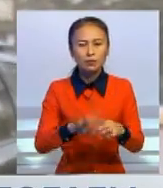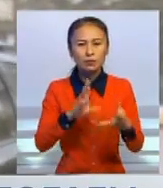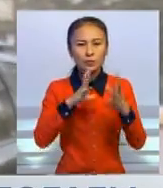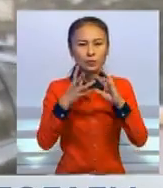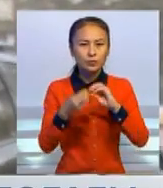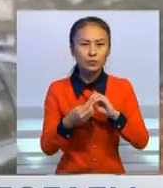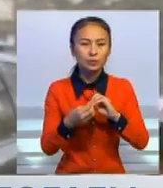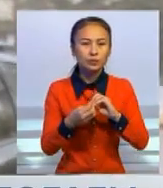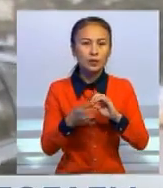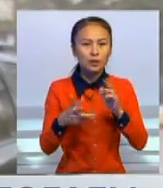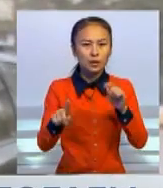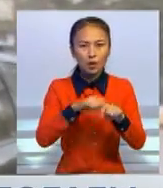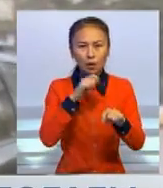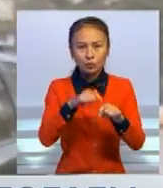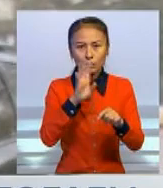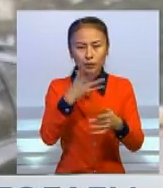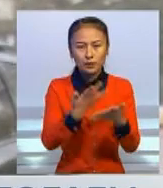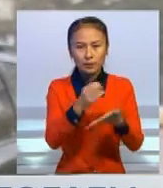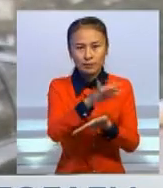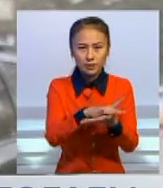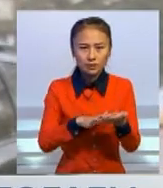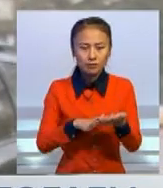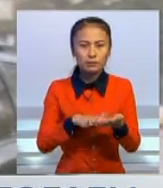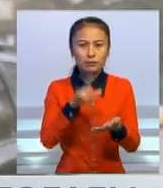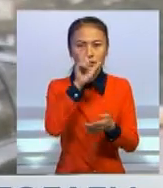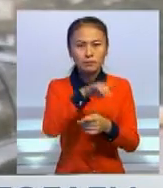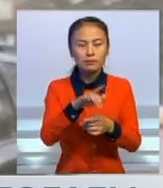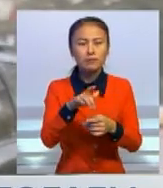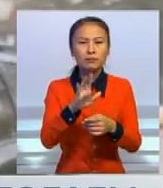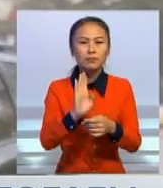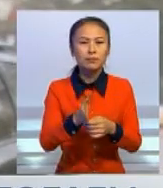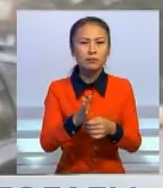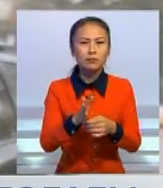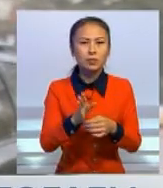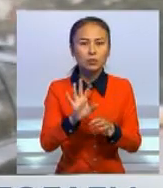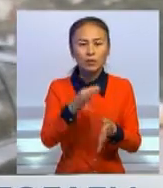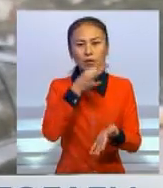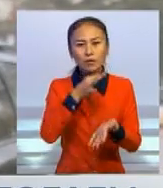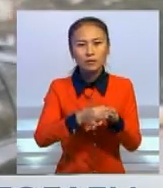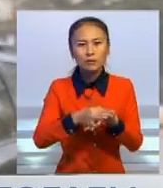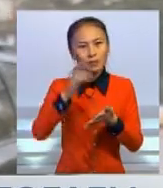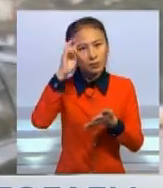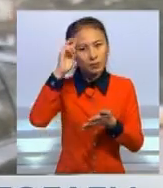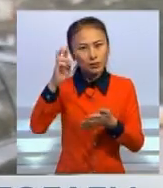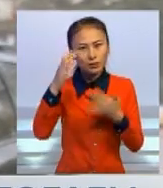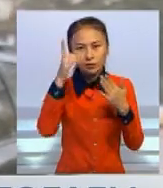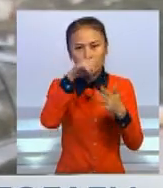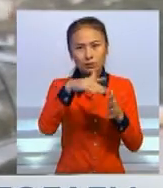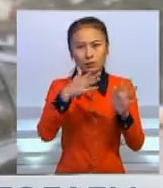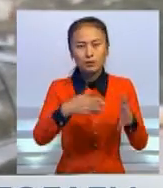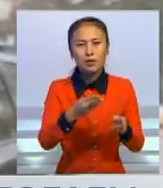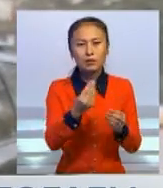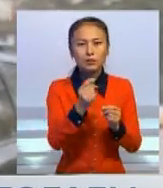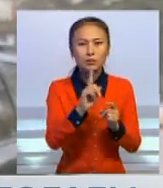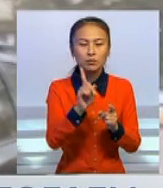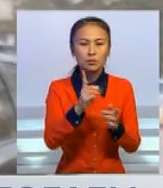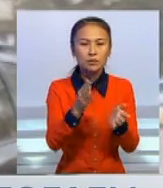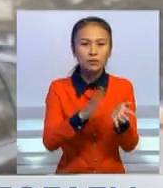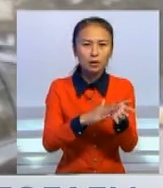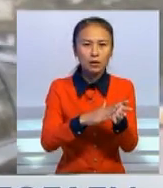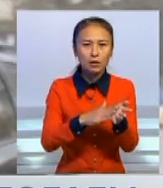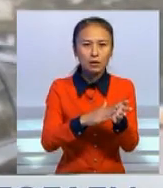жаңағы бұзушылық жалғаса беретін жағдайда, онда уже мемлекеттік жаңағы лауазымға сәйкестік